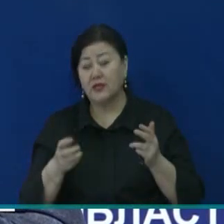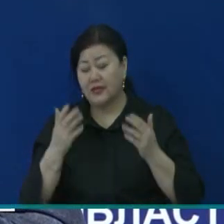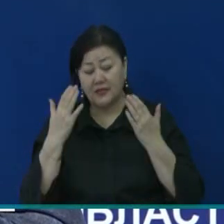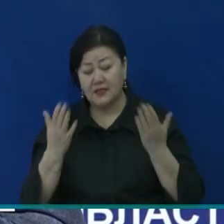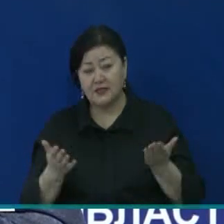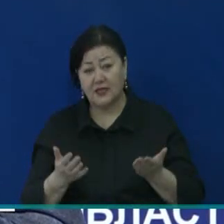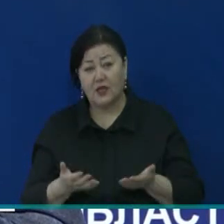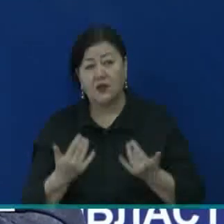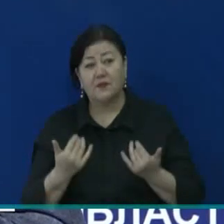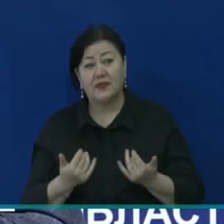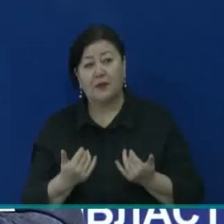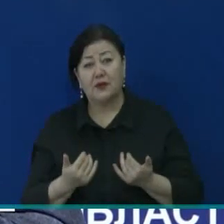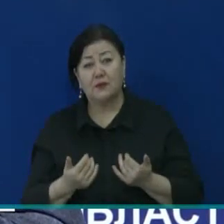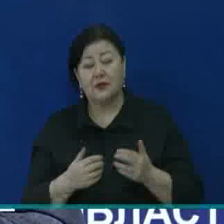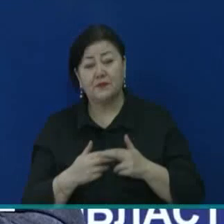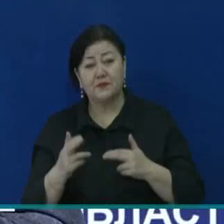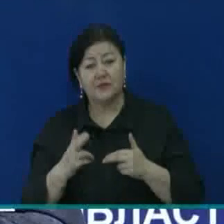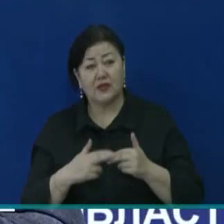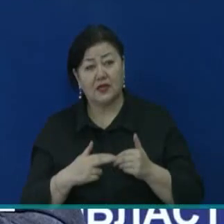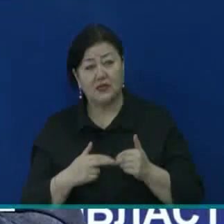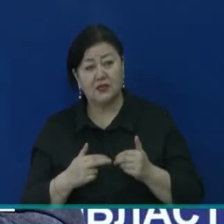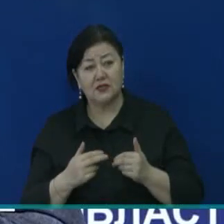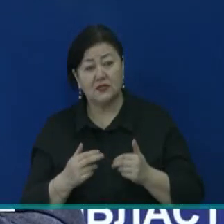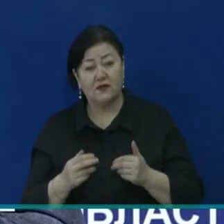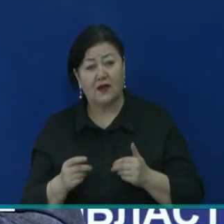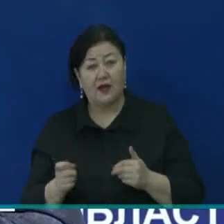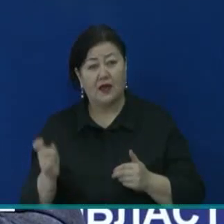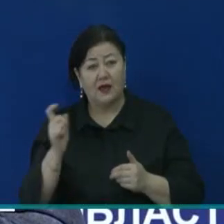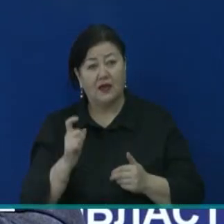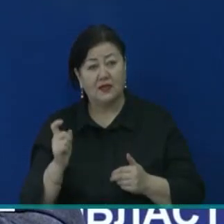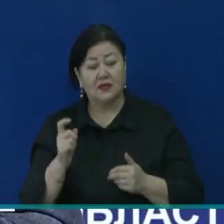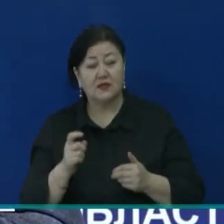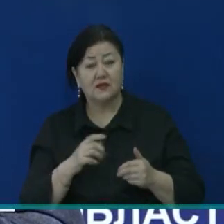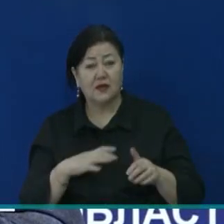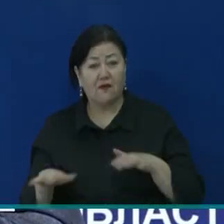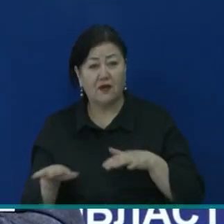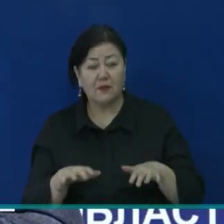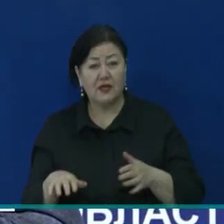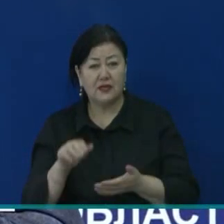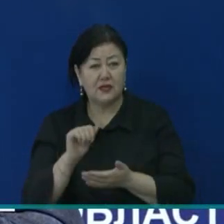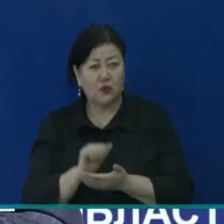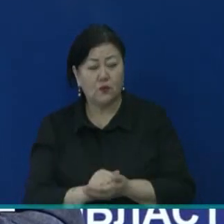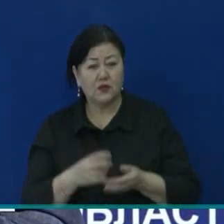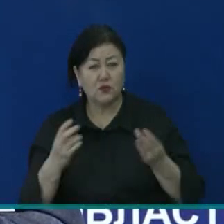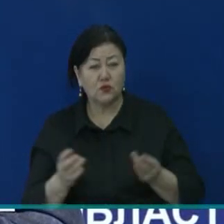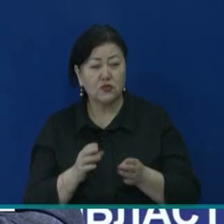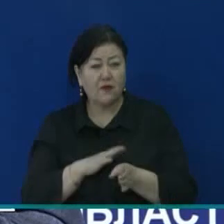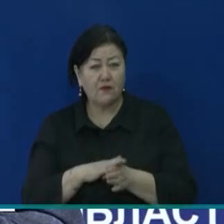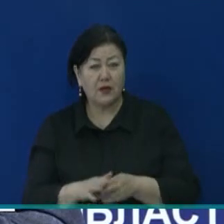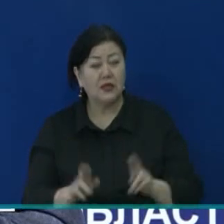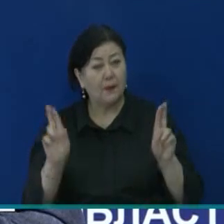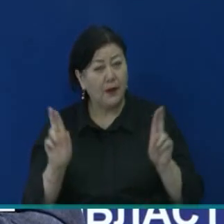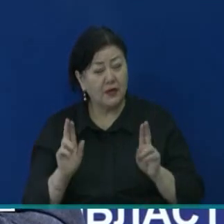келеді. Құрылыс саласына қатысушылардың құрылыс салуды ұйымдастыру және рұқсат беру рәсімдерінен өту қағидалардың талаптарын сақтауына уақытылы